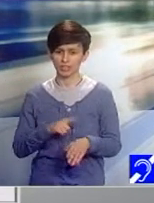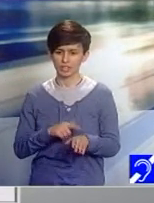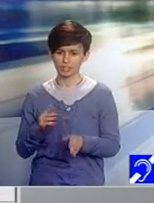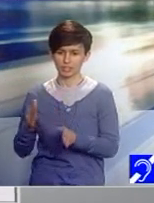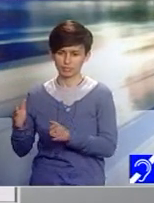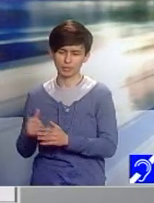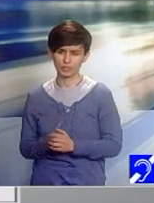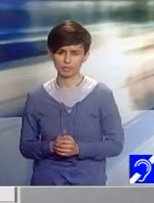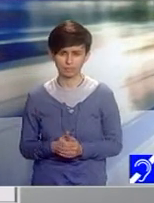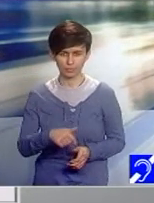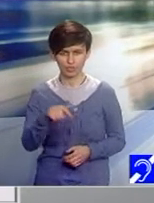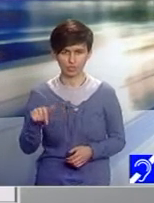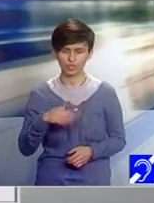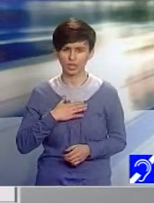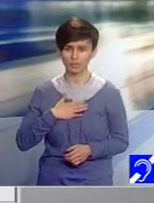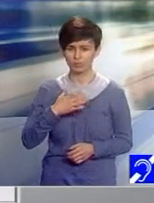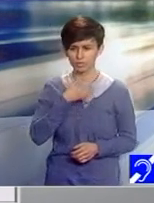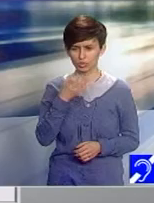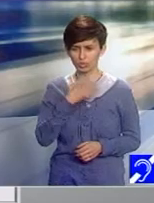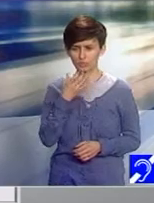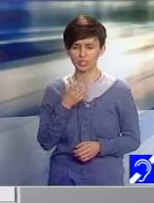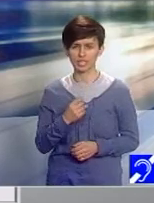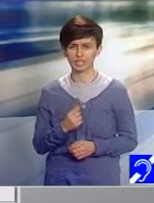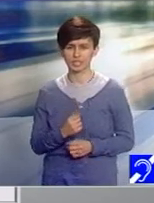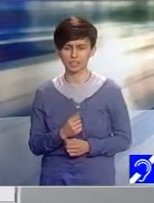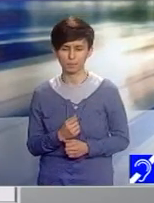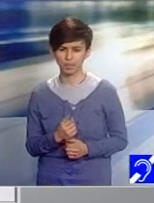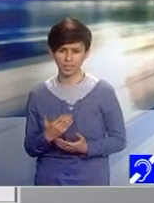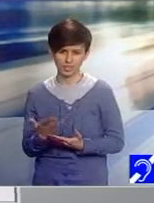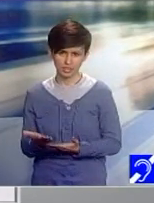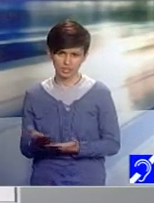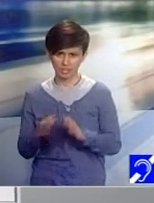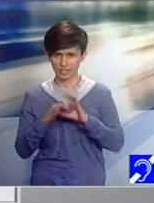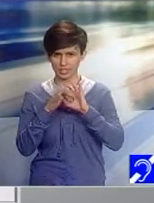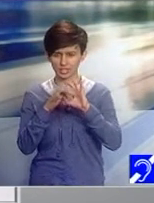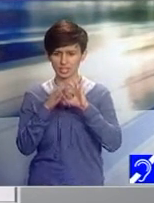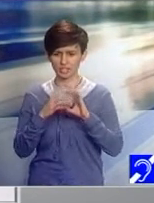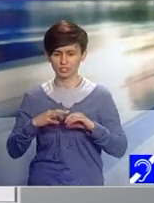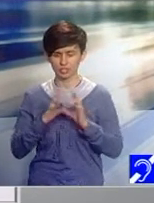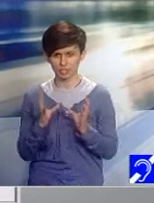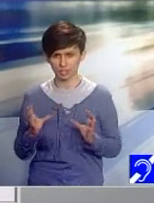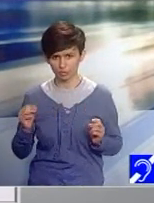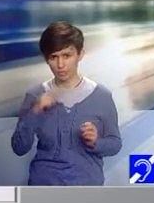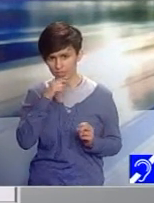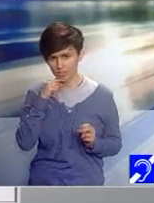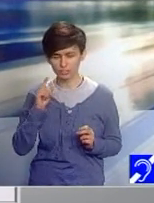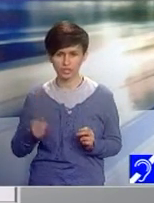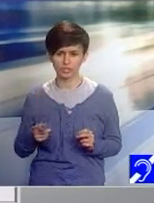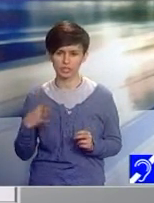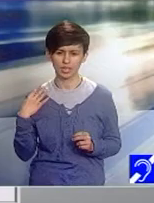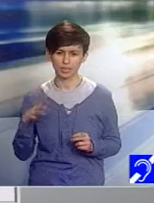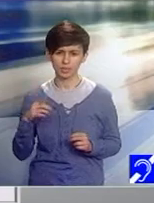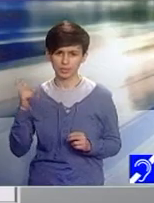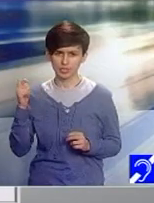avut o conferință, o mini-conferință dedicată relațiilor româno-ruse în 14 februarie